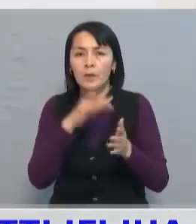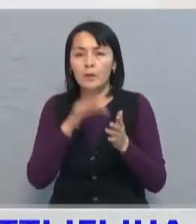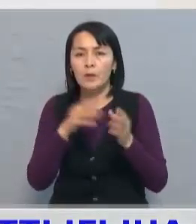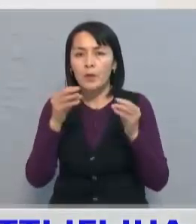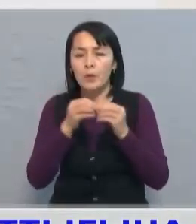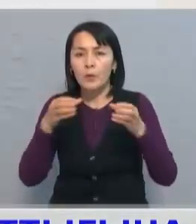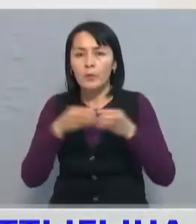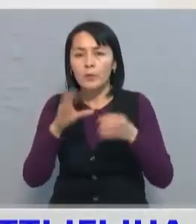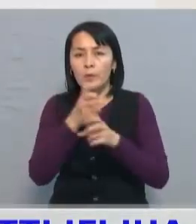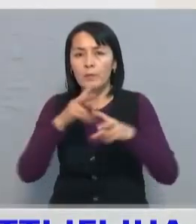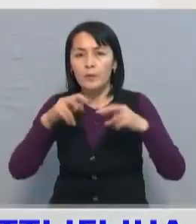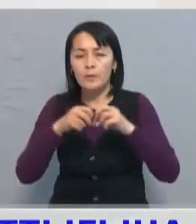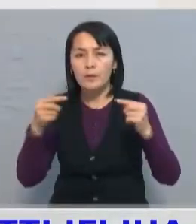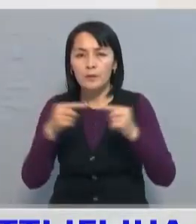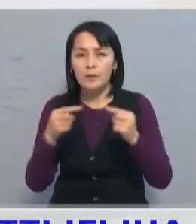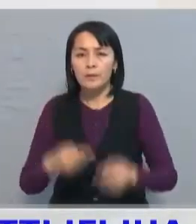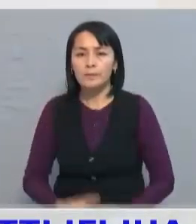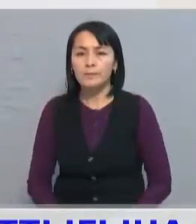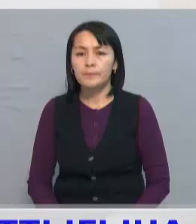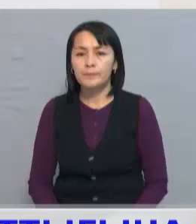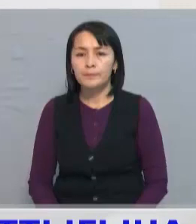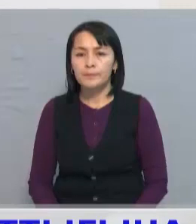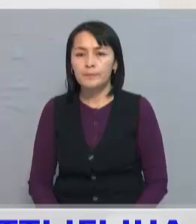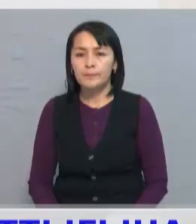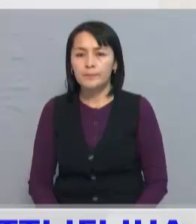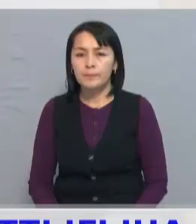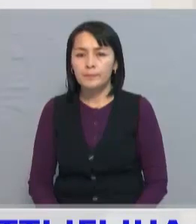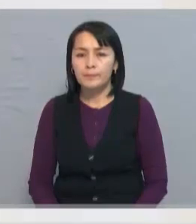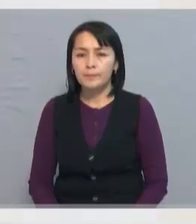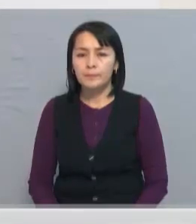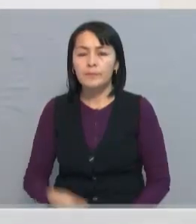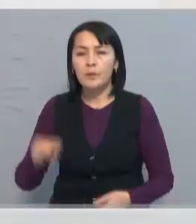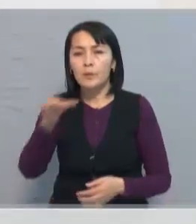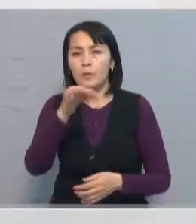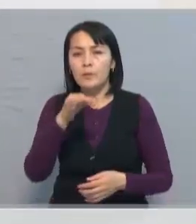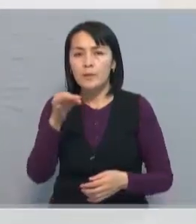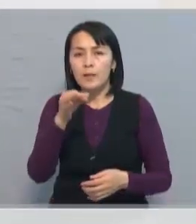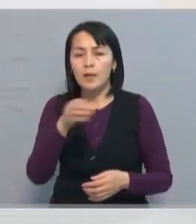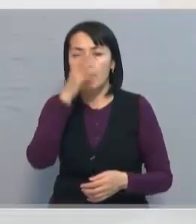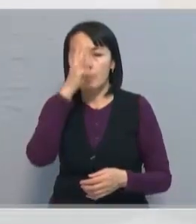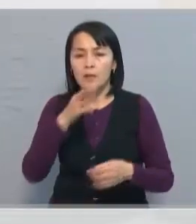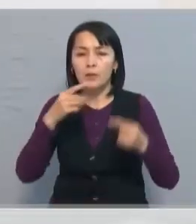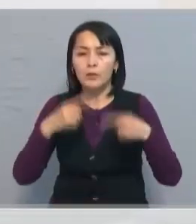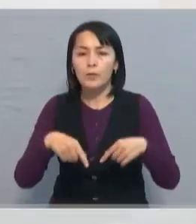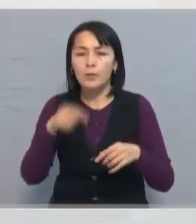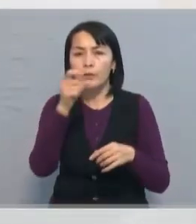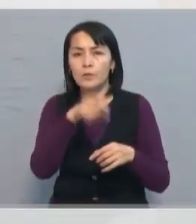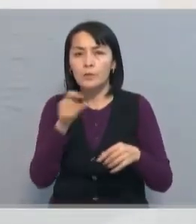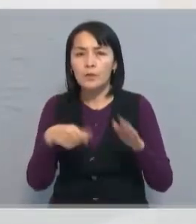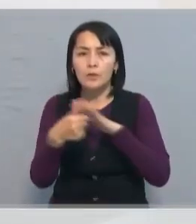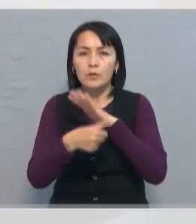10 топ өзекті мәселе анықталып отыр. Өңірдегі айлық жалақының төмендігі, тұрғындардың